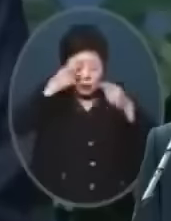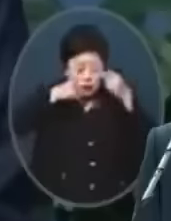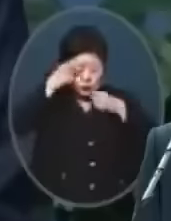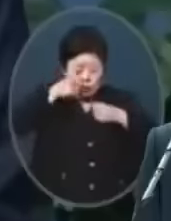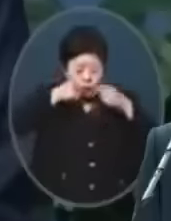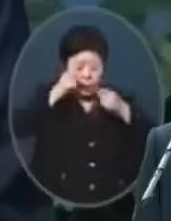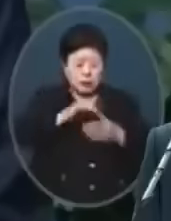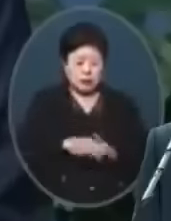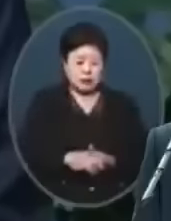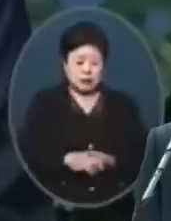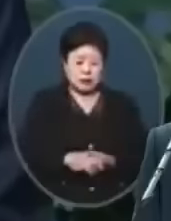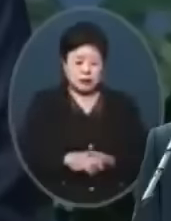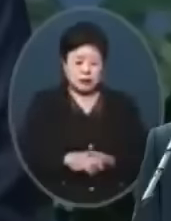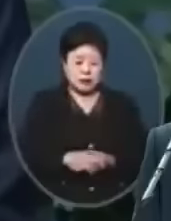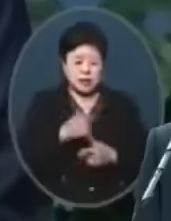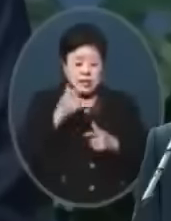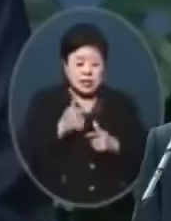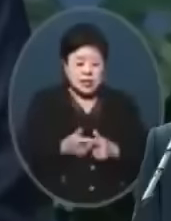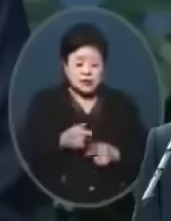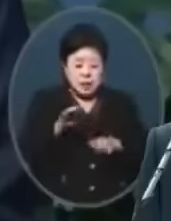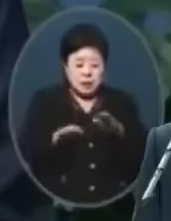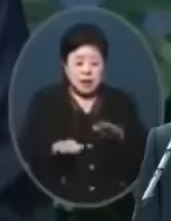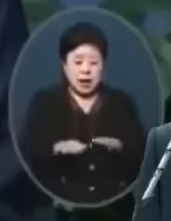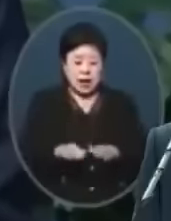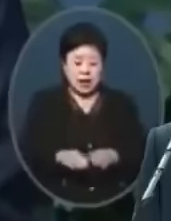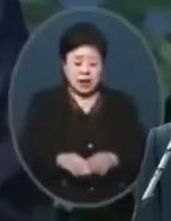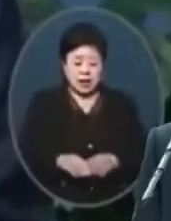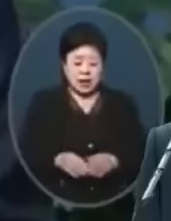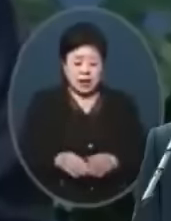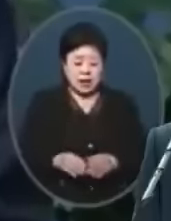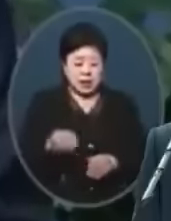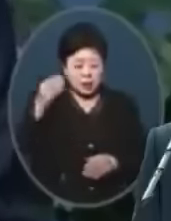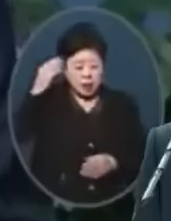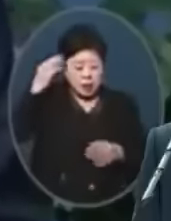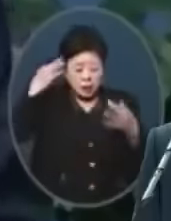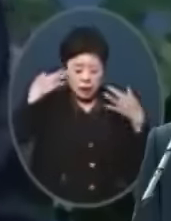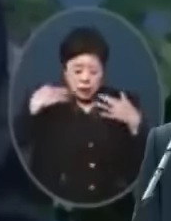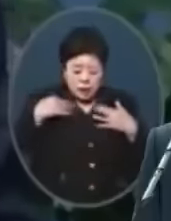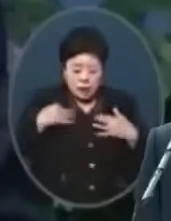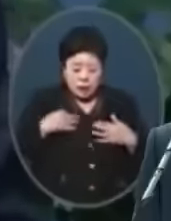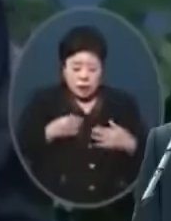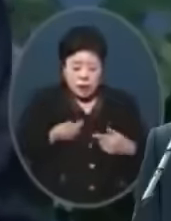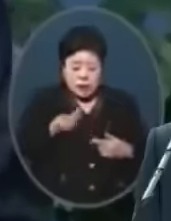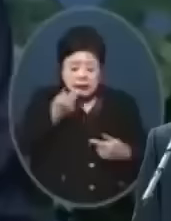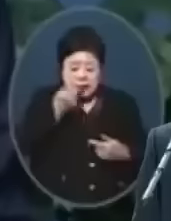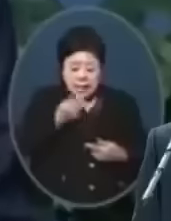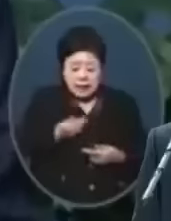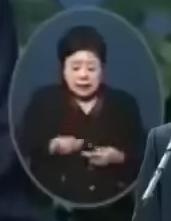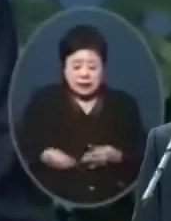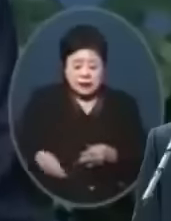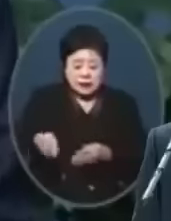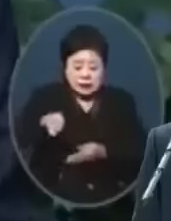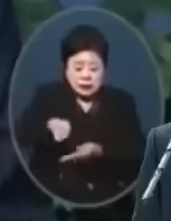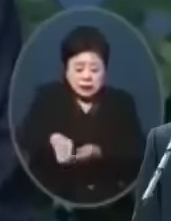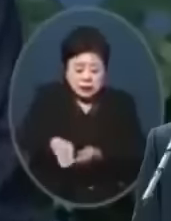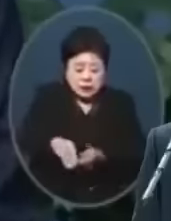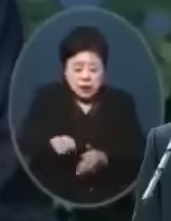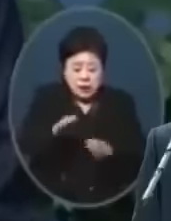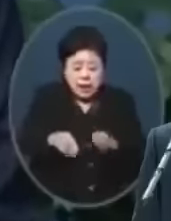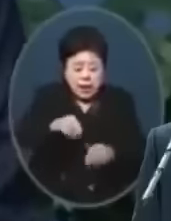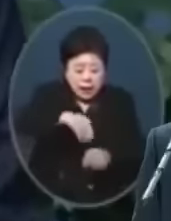눈물로서 예수님의 발을 적시고 무리채로서 발을 닦고 그